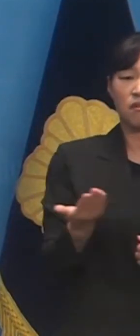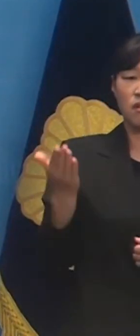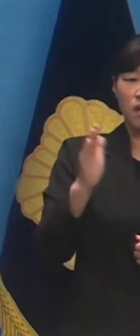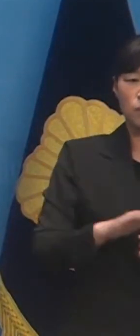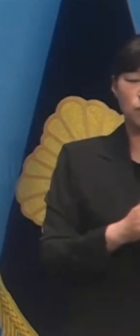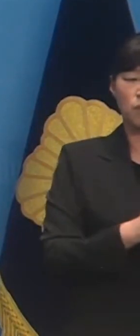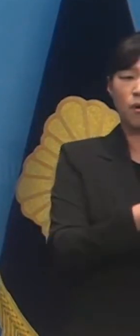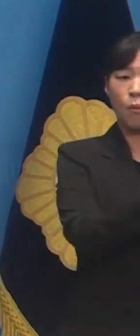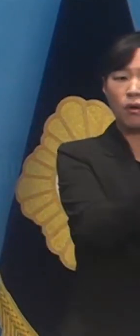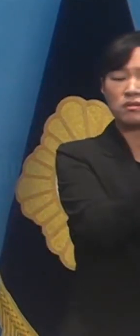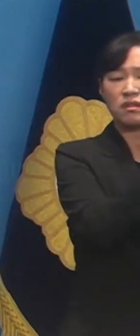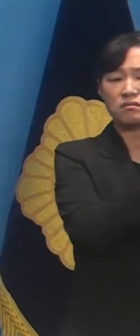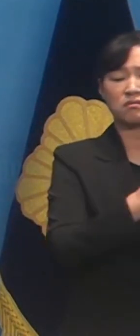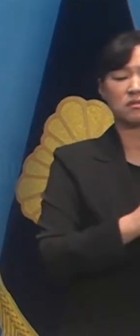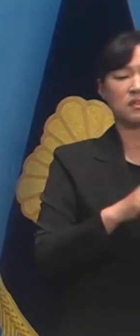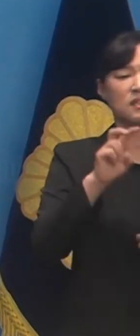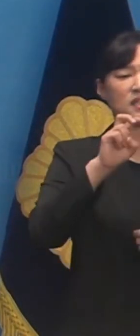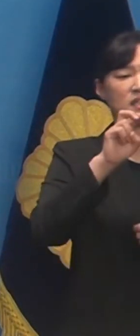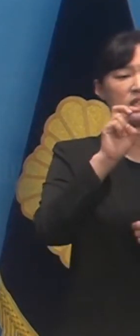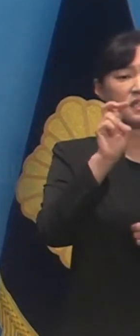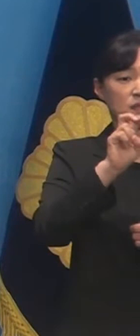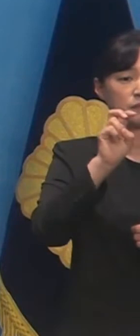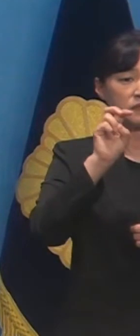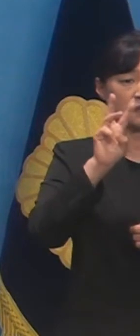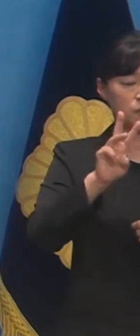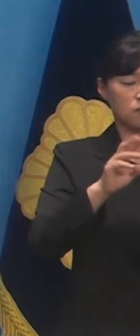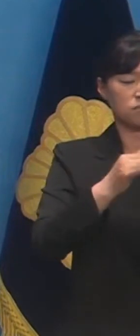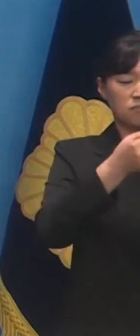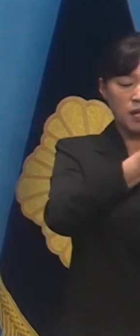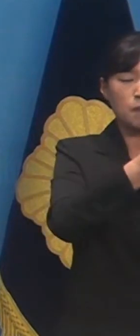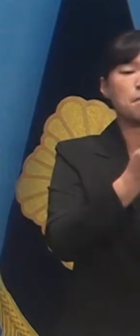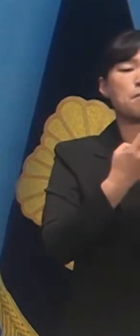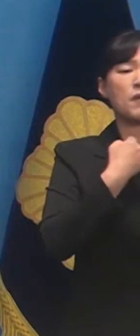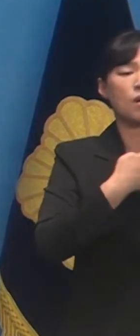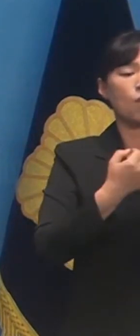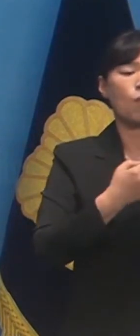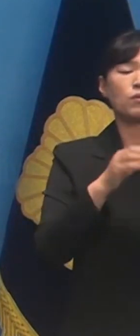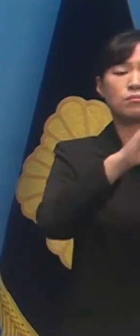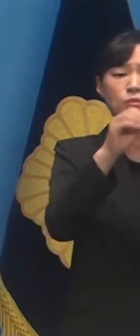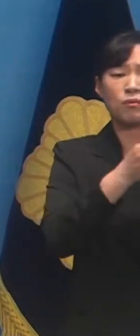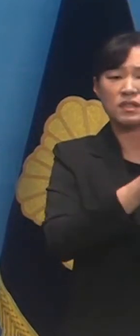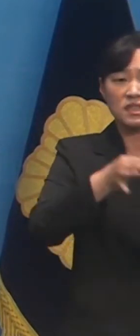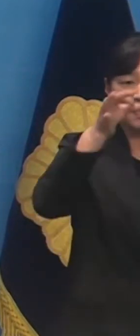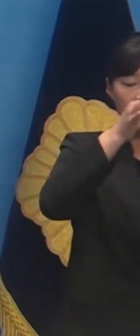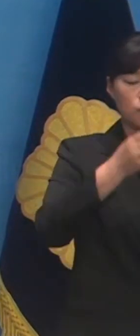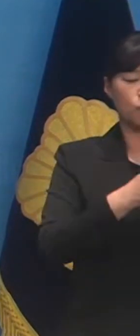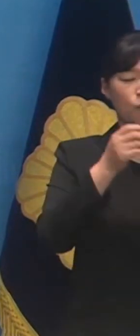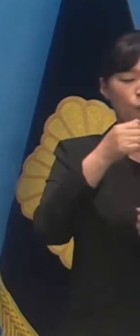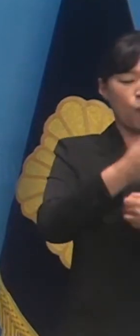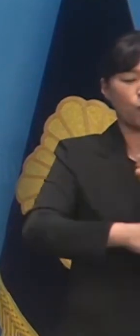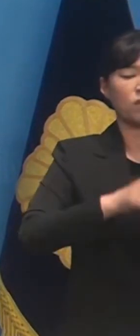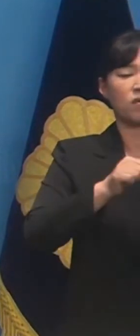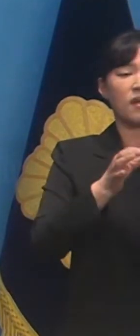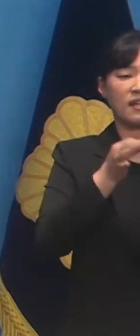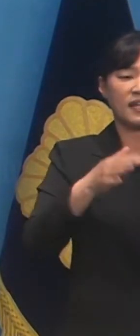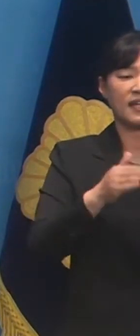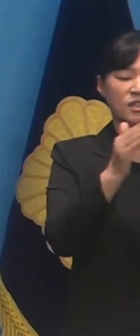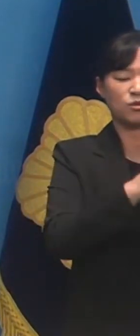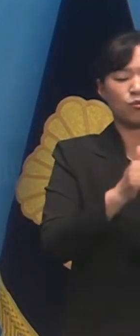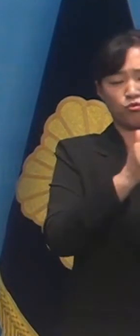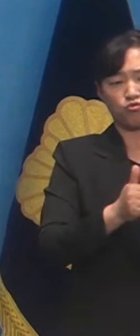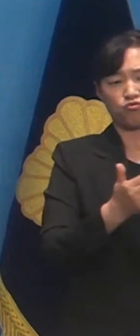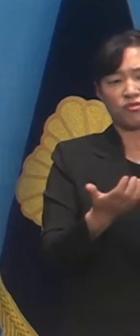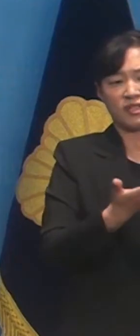그런데도 하나옵션은 23년 스스로 약속했던 50% 인상과 5년 내 정규직 수준